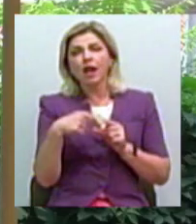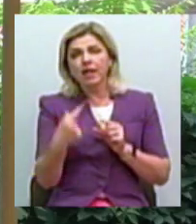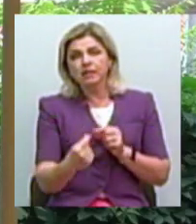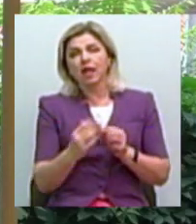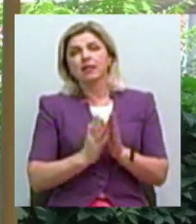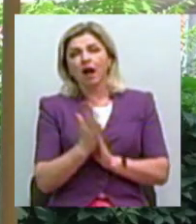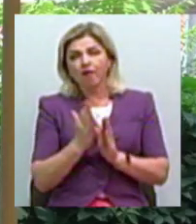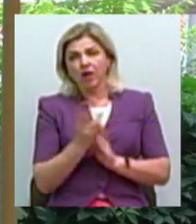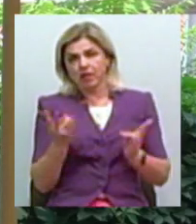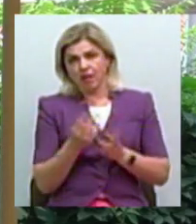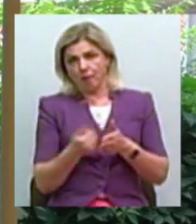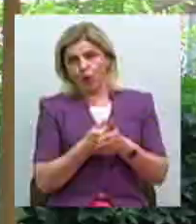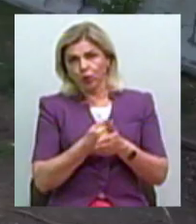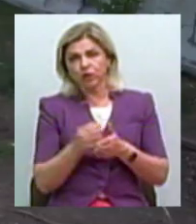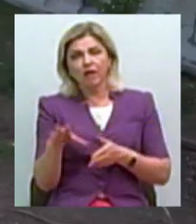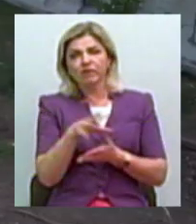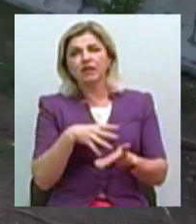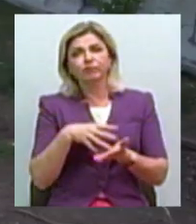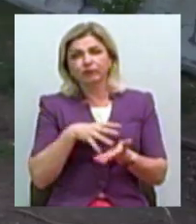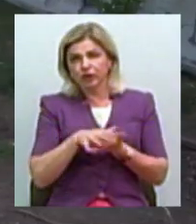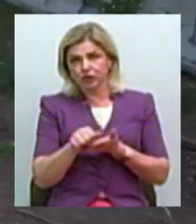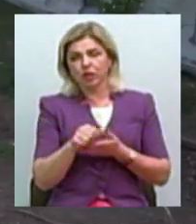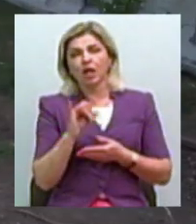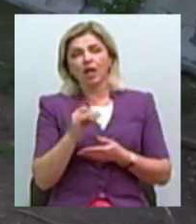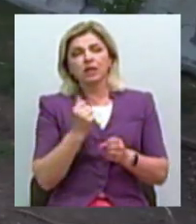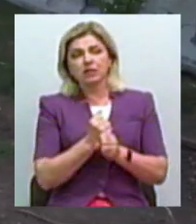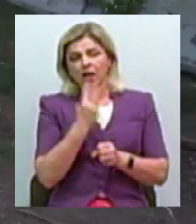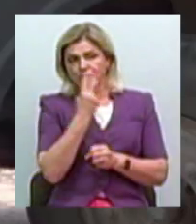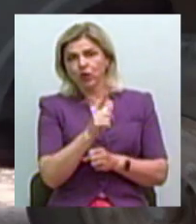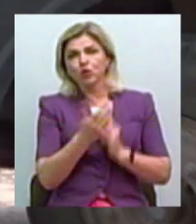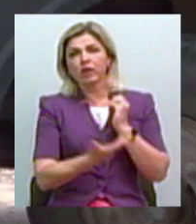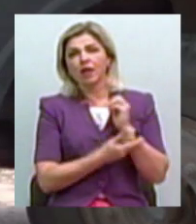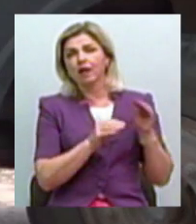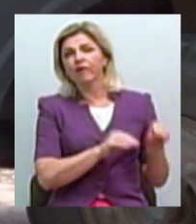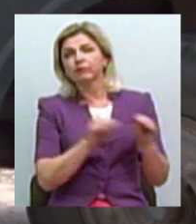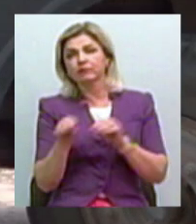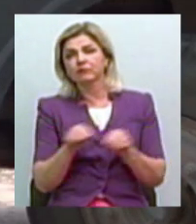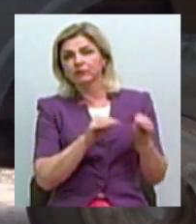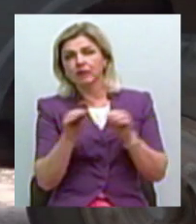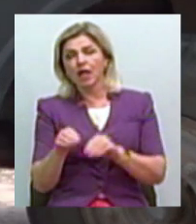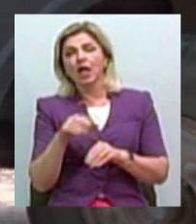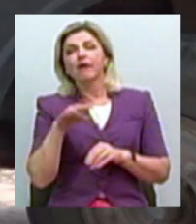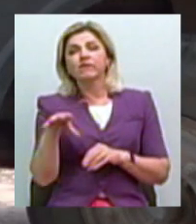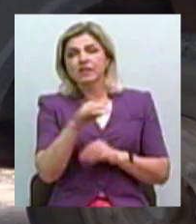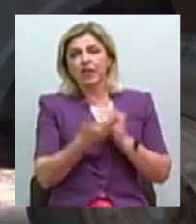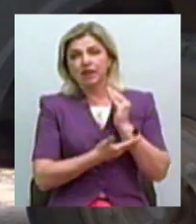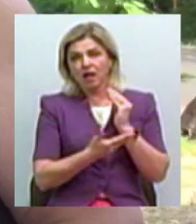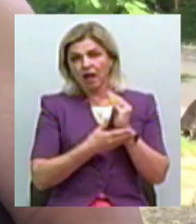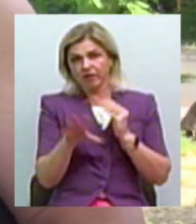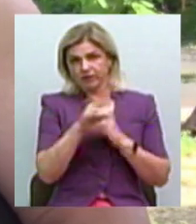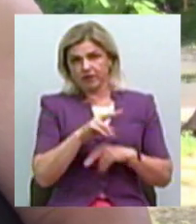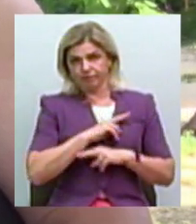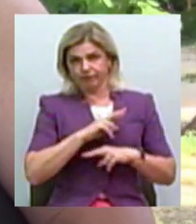треба боротись. Все витоптане та знищене. Зробили вигляд, що дерева пересаджені. В липні місяці всі дерева, які пересадили, всі загинули.